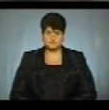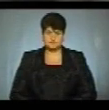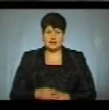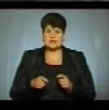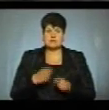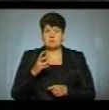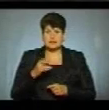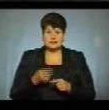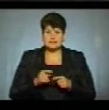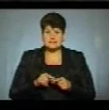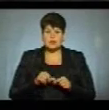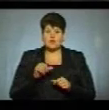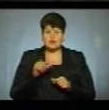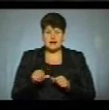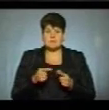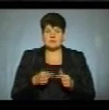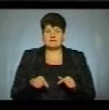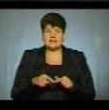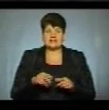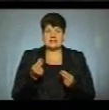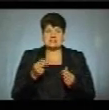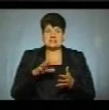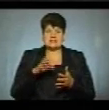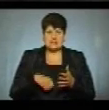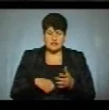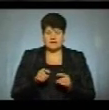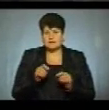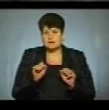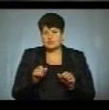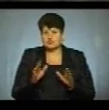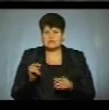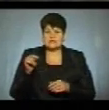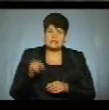Збитки – це є окремий вид стягнення. Він може сягати